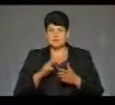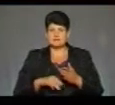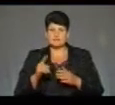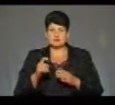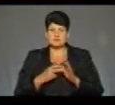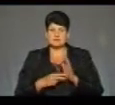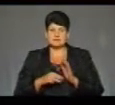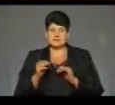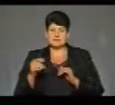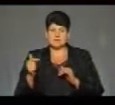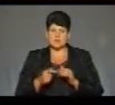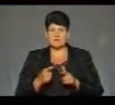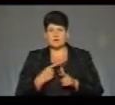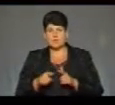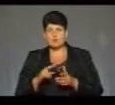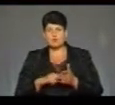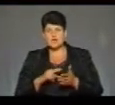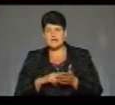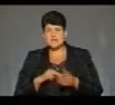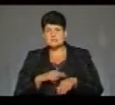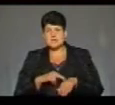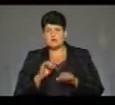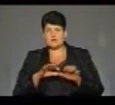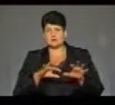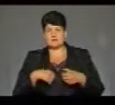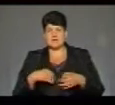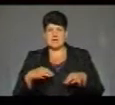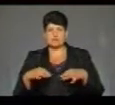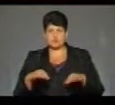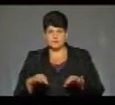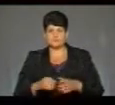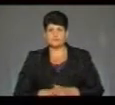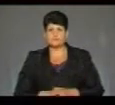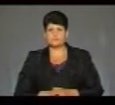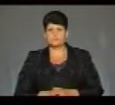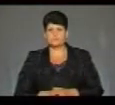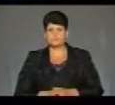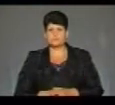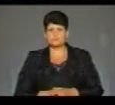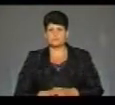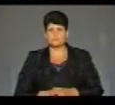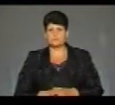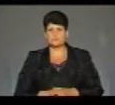тисяч гривень, або поліція могла конфіскувати авто. Детальніше про це у сюжеті.